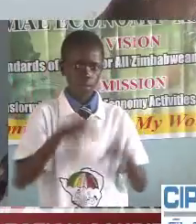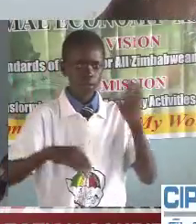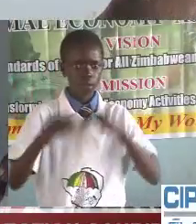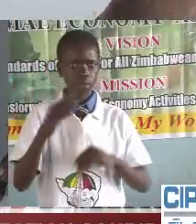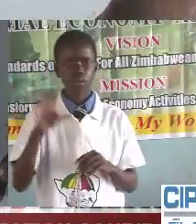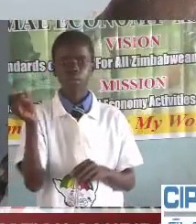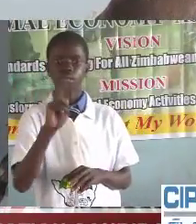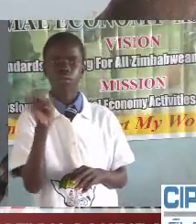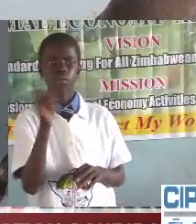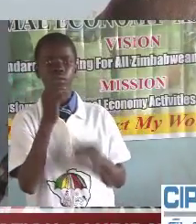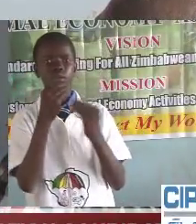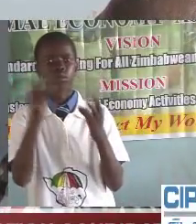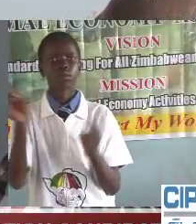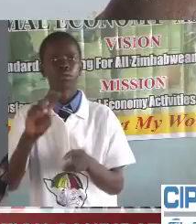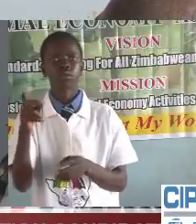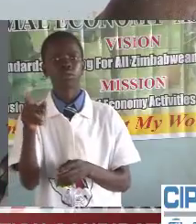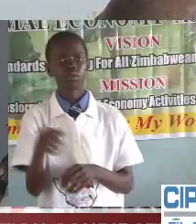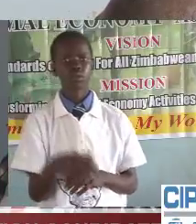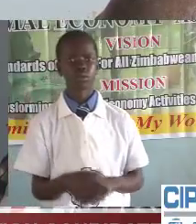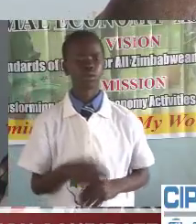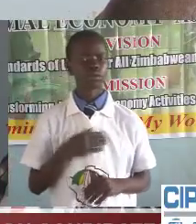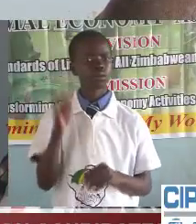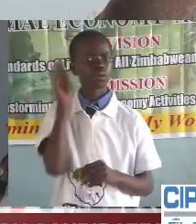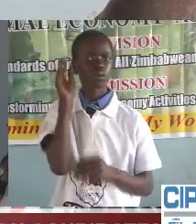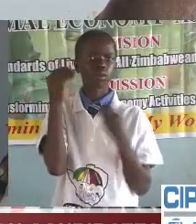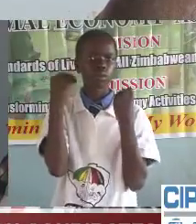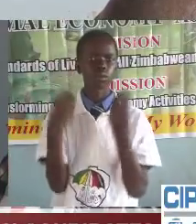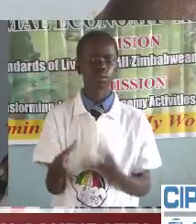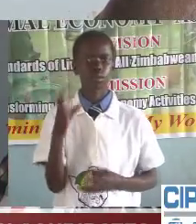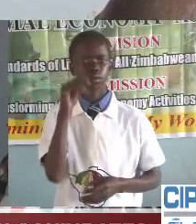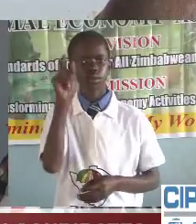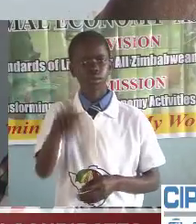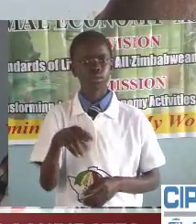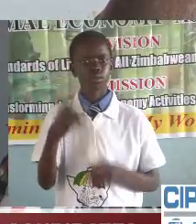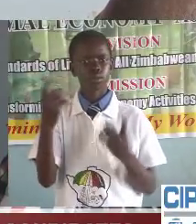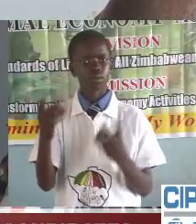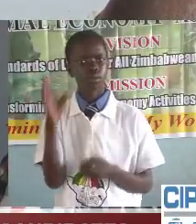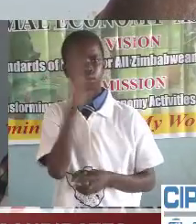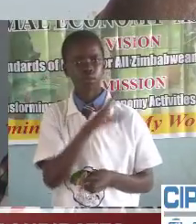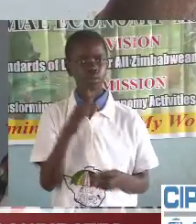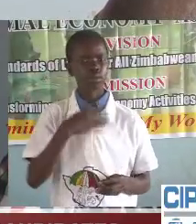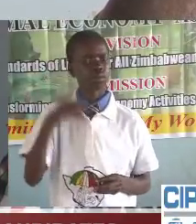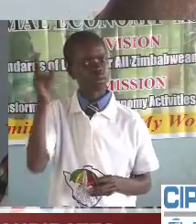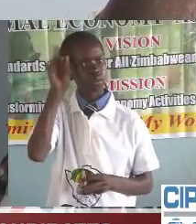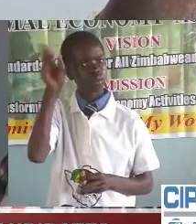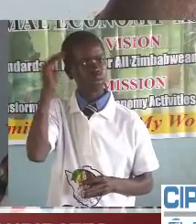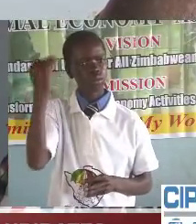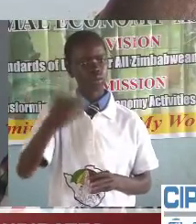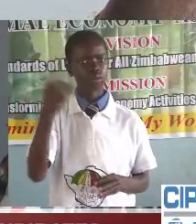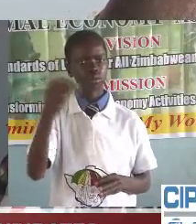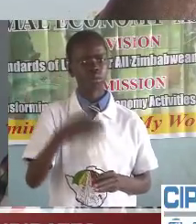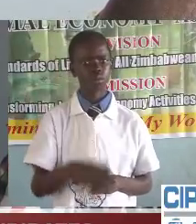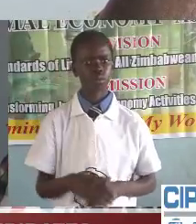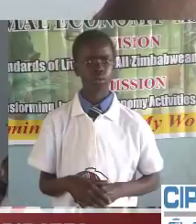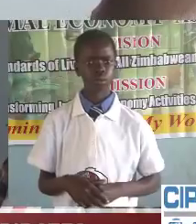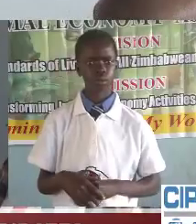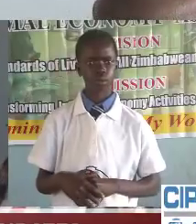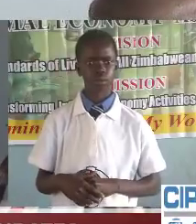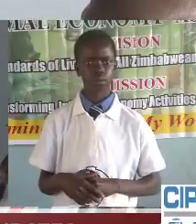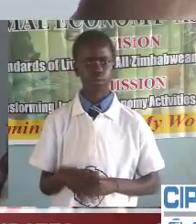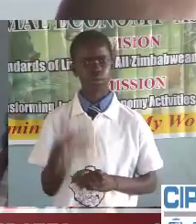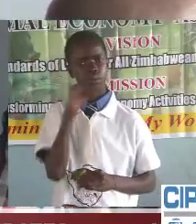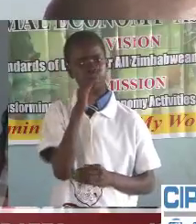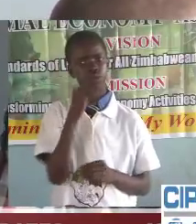zvabva kuMasvingo asi tozonzwa zvisingaitwe. Saka ndoda kuti mugare muchingozvirangarirawo izvozvo. Ndoda kupa